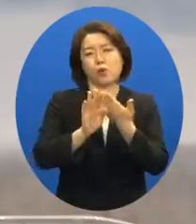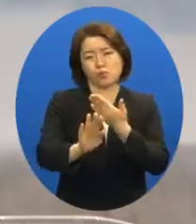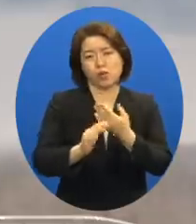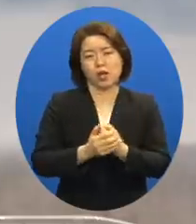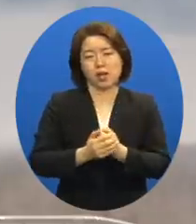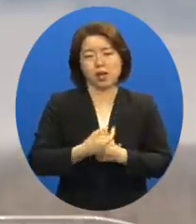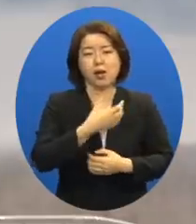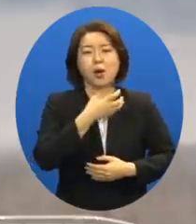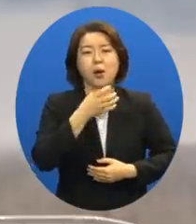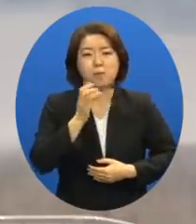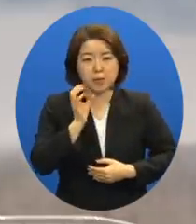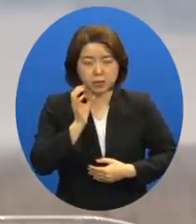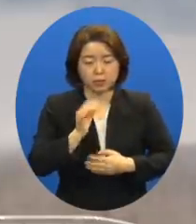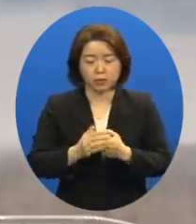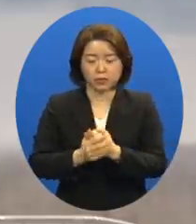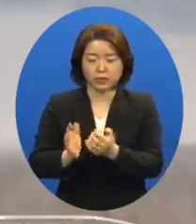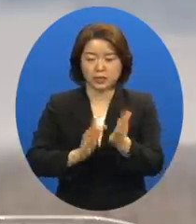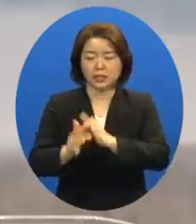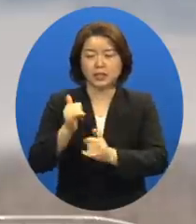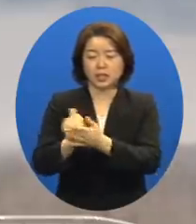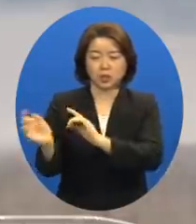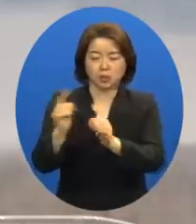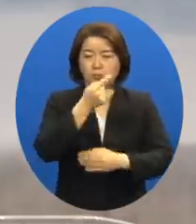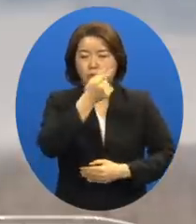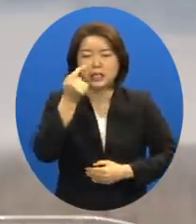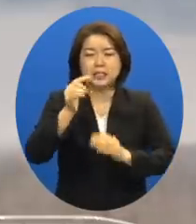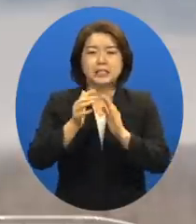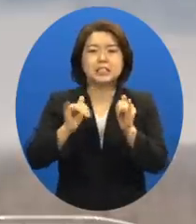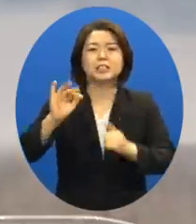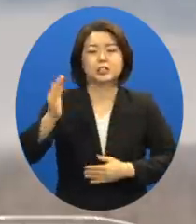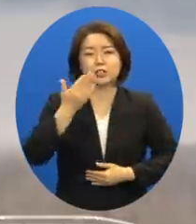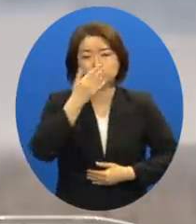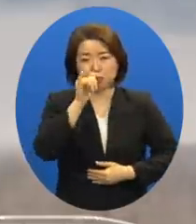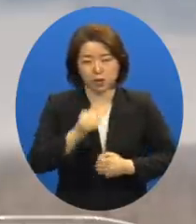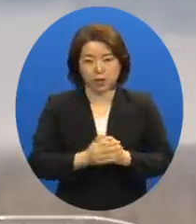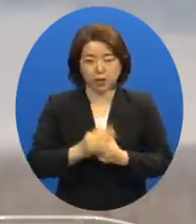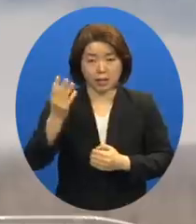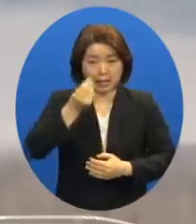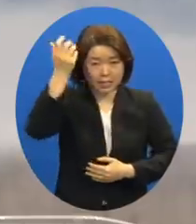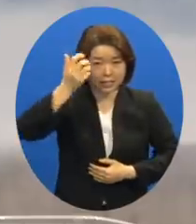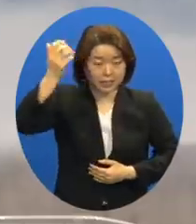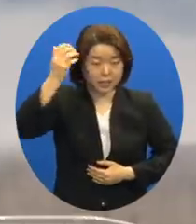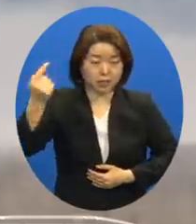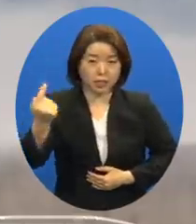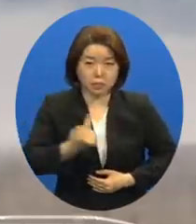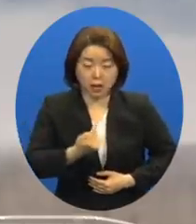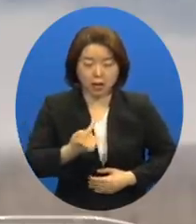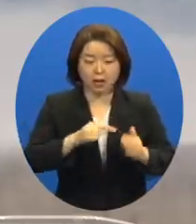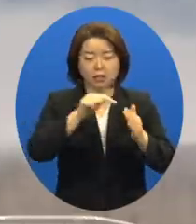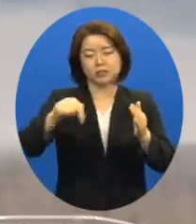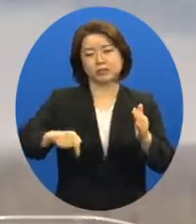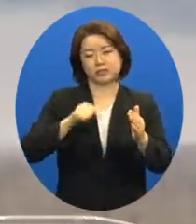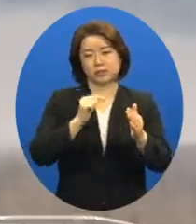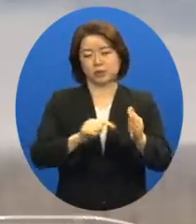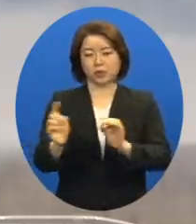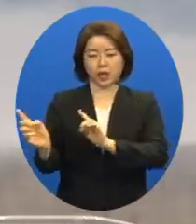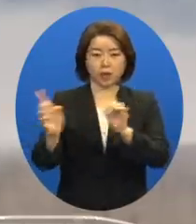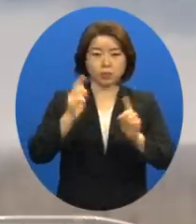베드로는 예수님의 부활의 증인이 됩니다. 성령이 임하셨다는 것은 그 속에 부활의